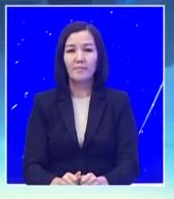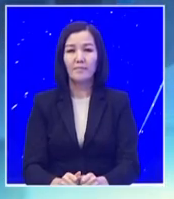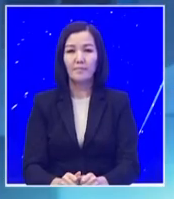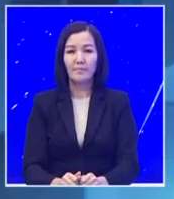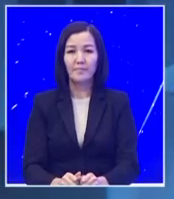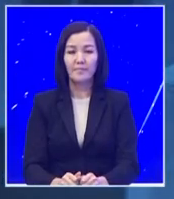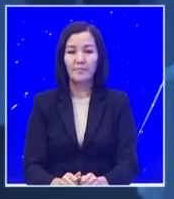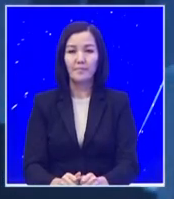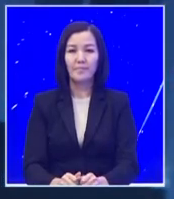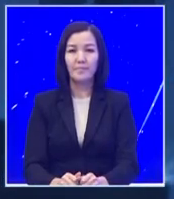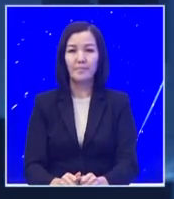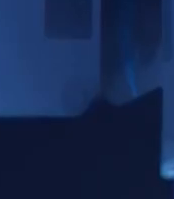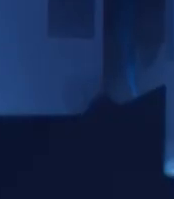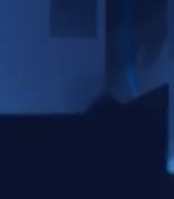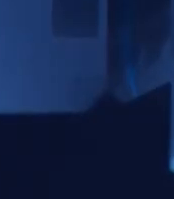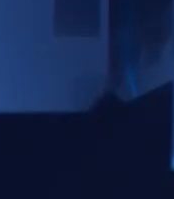Жетісу арнасы, Талдықорған.